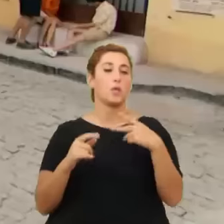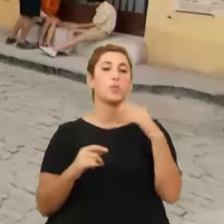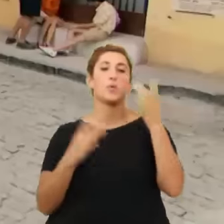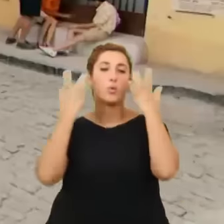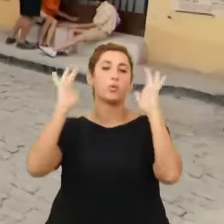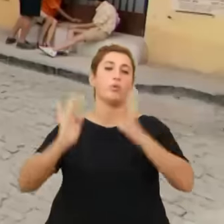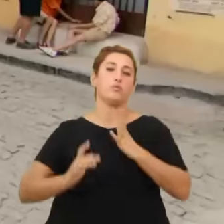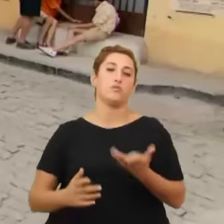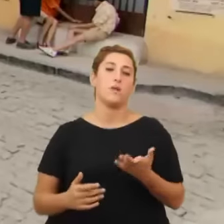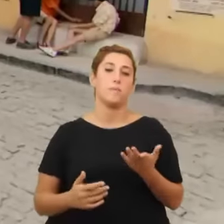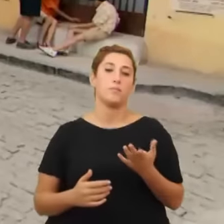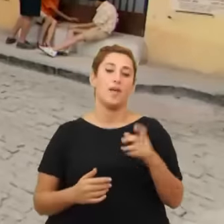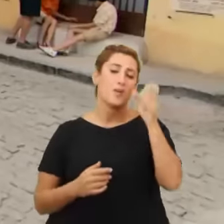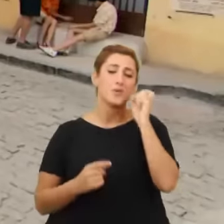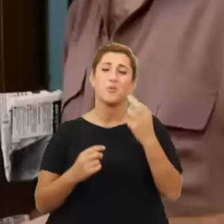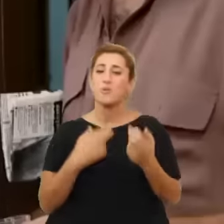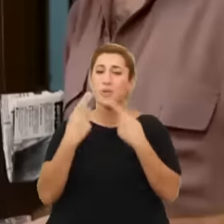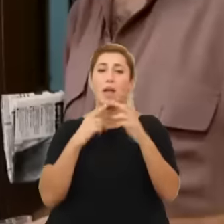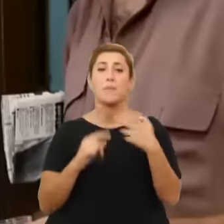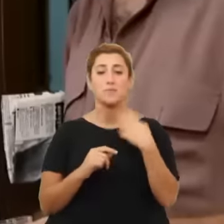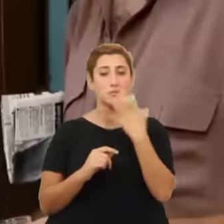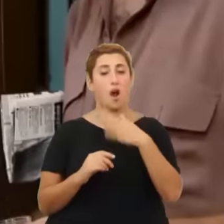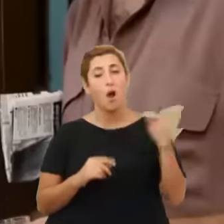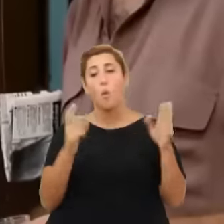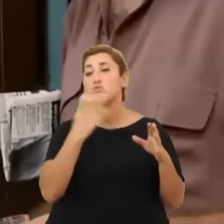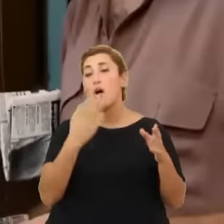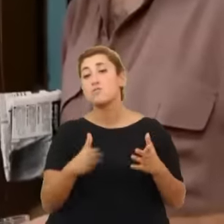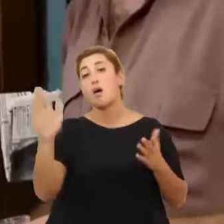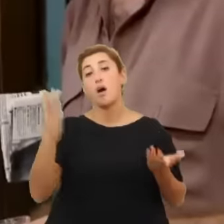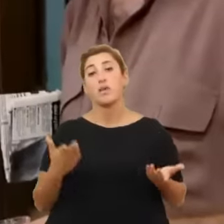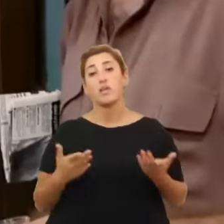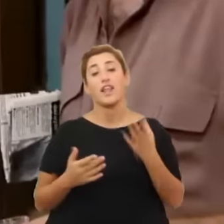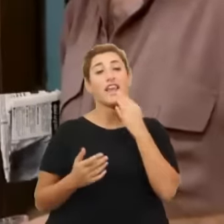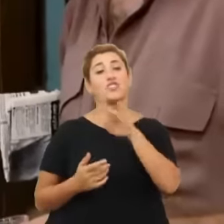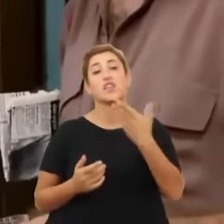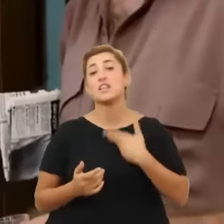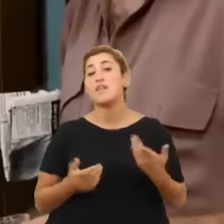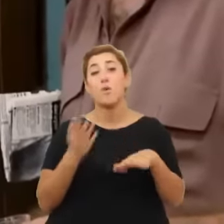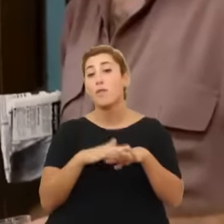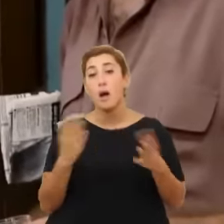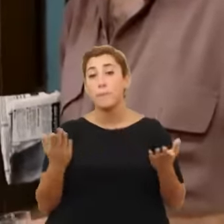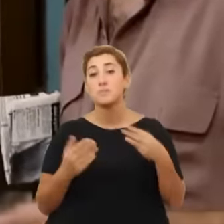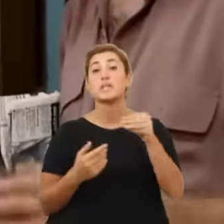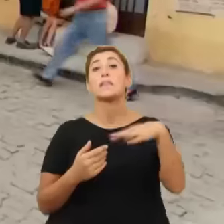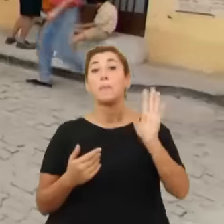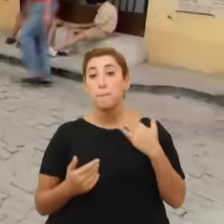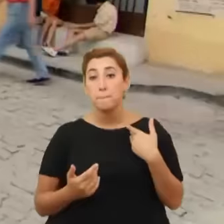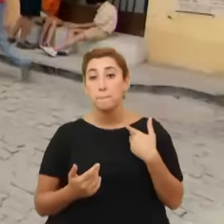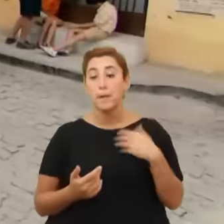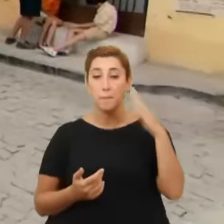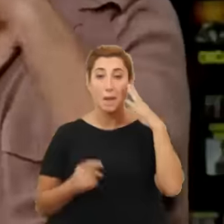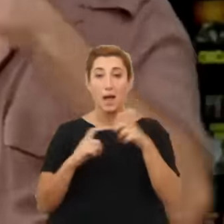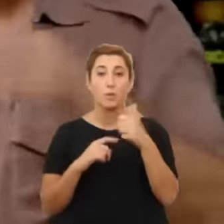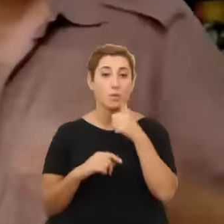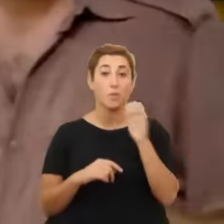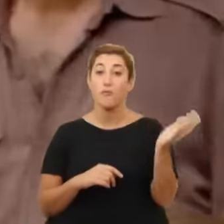ya. Allah Allah, edebiyat yapma oğlum. Bizim şarkımız ayrı, onların şarkısı ayrı. Gençler seviyor işte, ne yapalım yani? Satmayalım mı? Merhaba Ergun